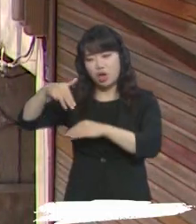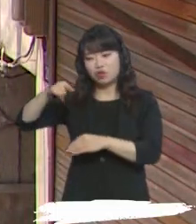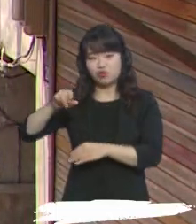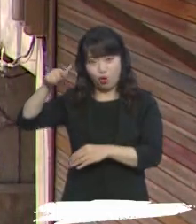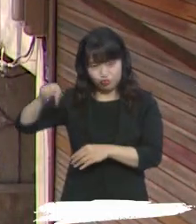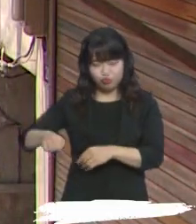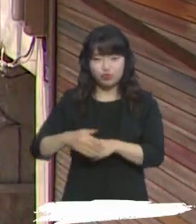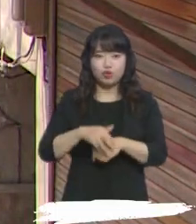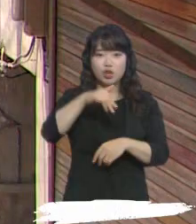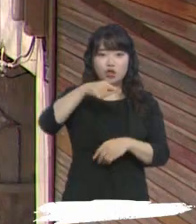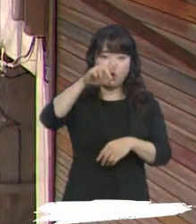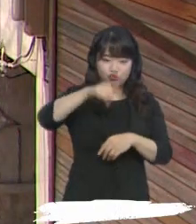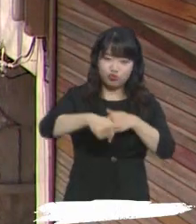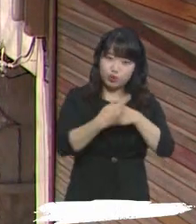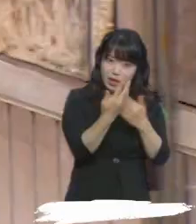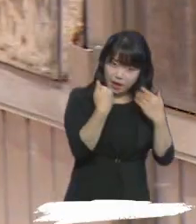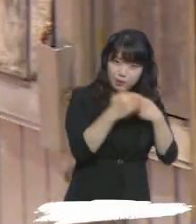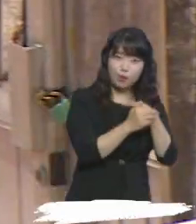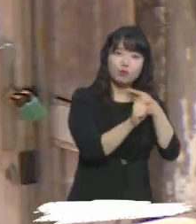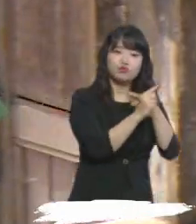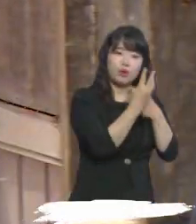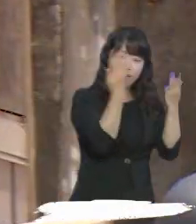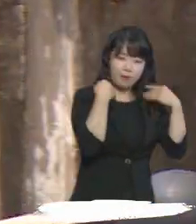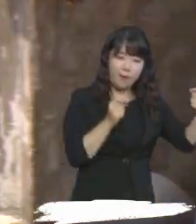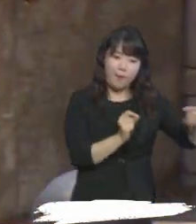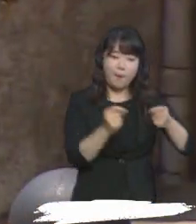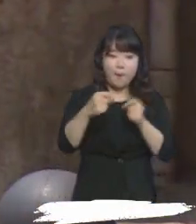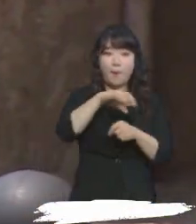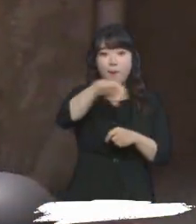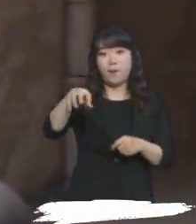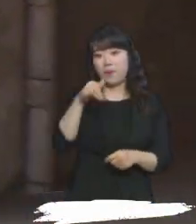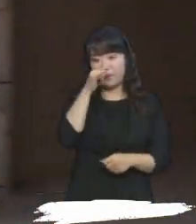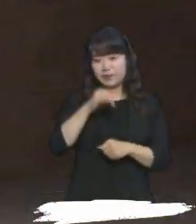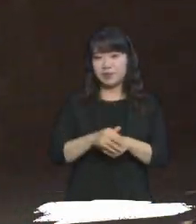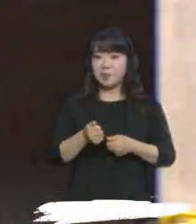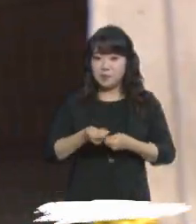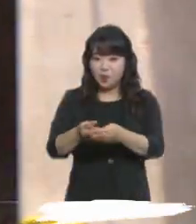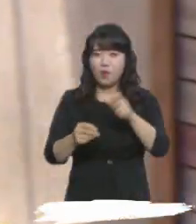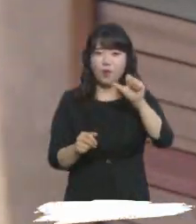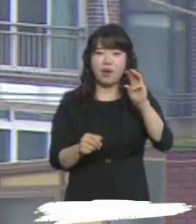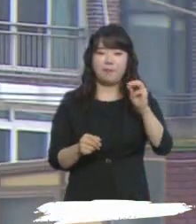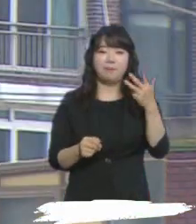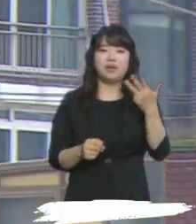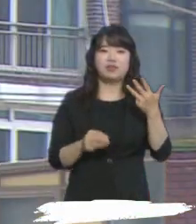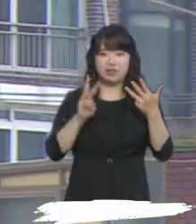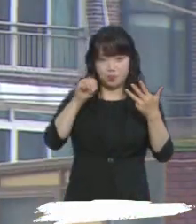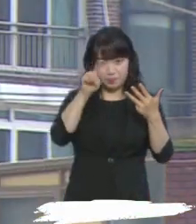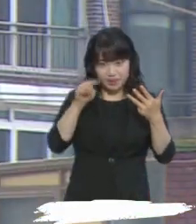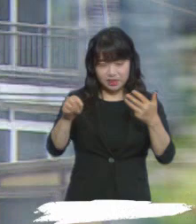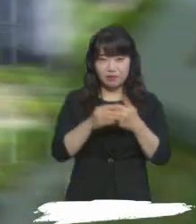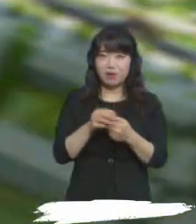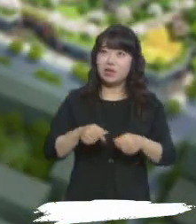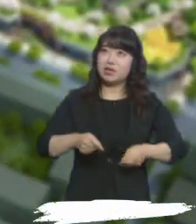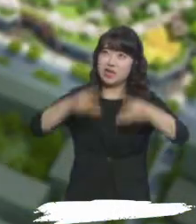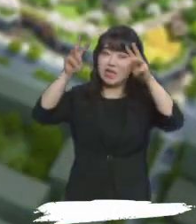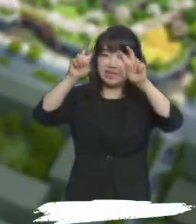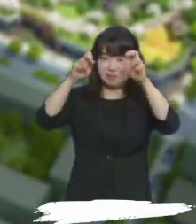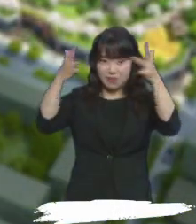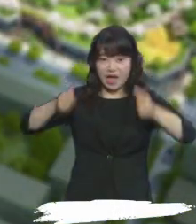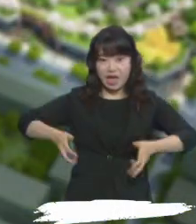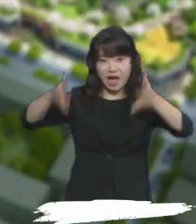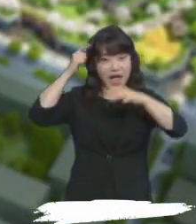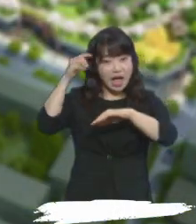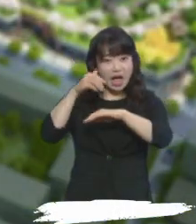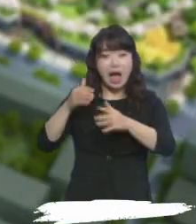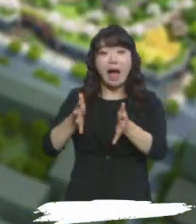청구초, 흥인초, 대경중학교 등과 가깝습니다. 총 면적은 5만 8천여 제곱미터로 지상 28층 규모의